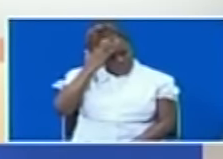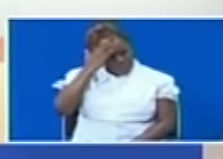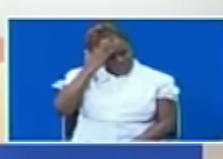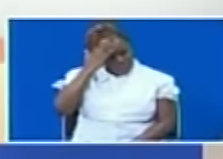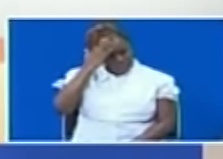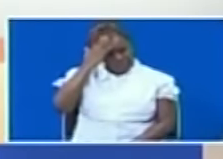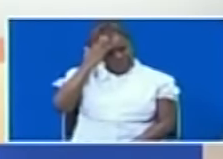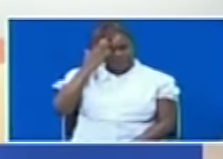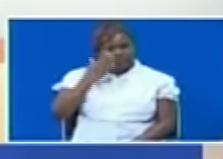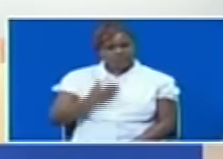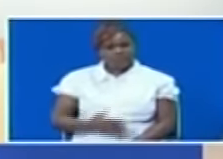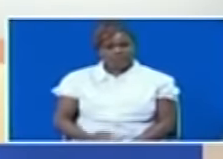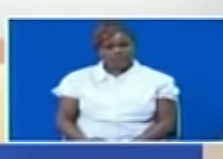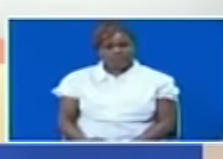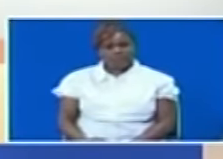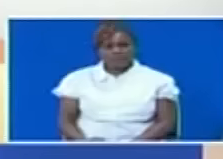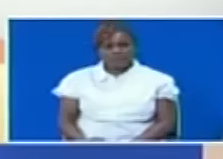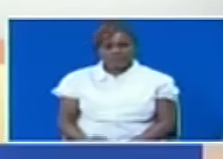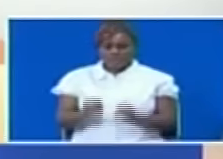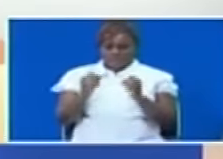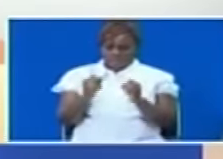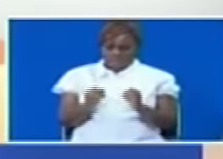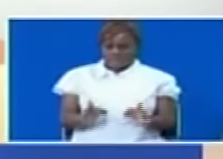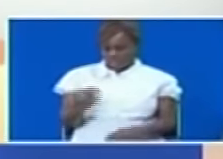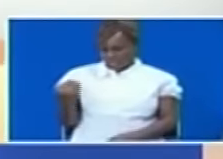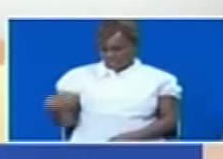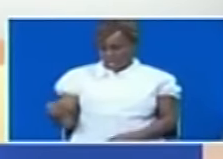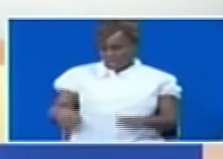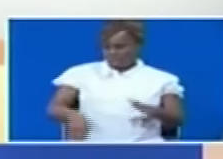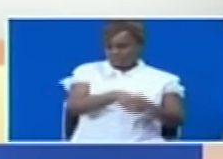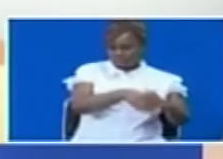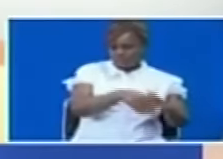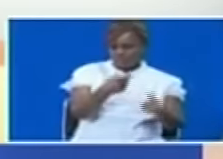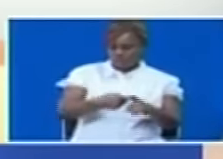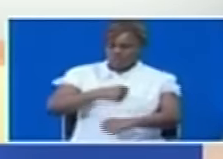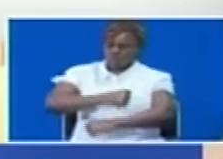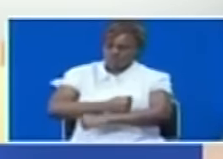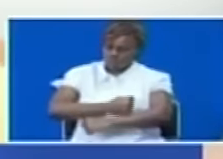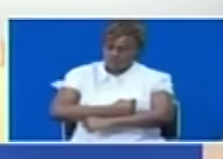As most of them, if a child is expelled, yeah,